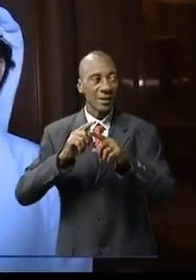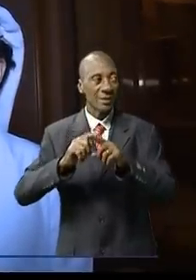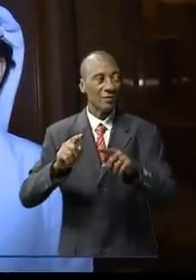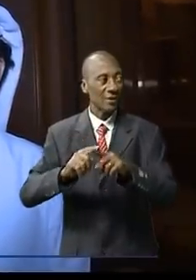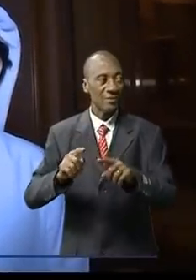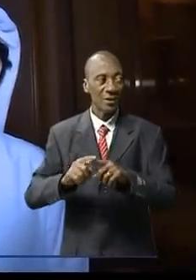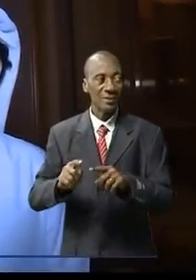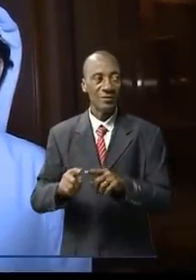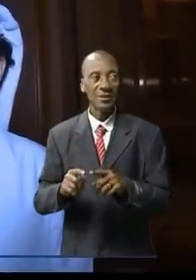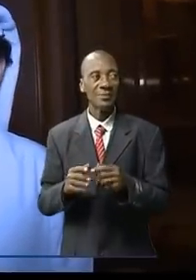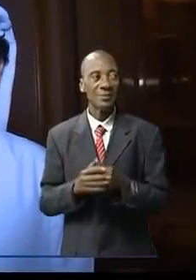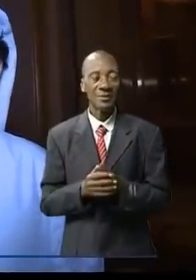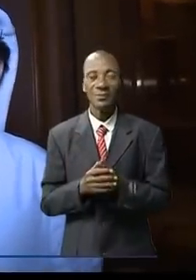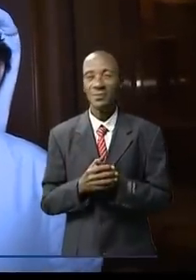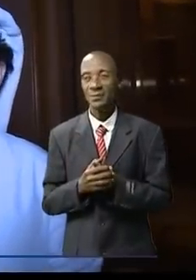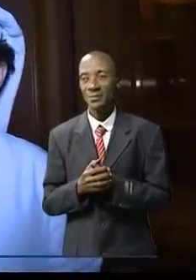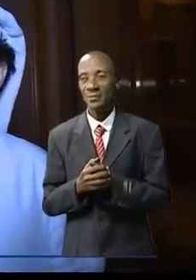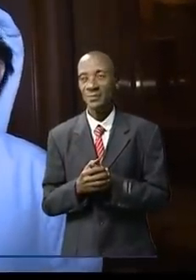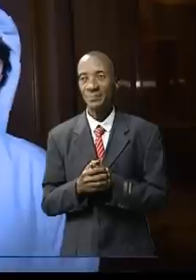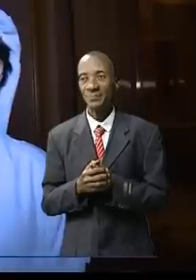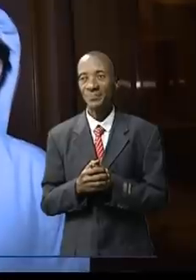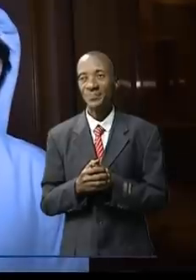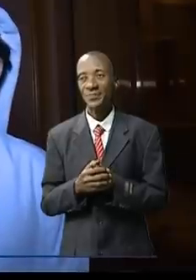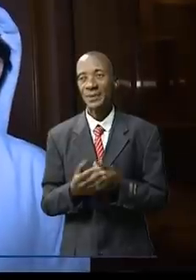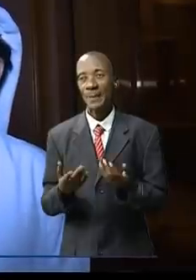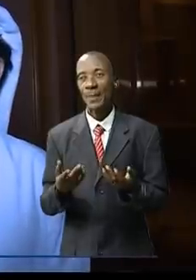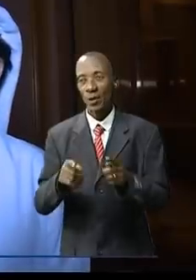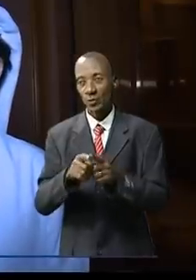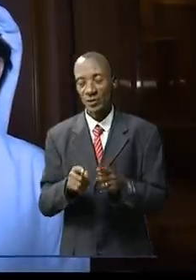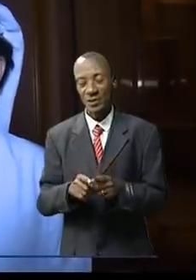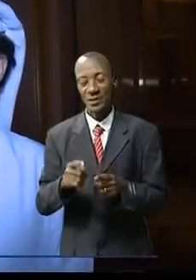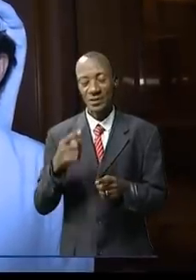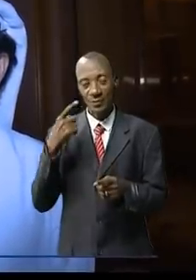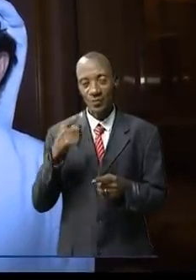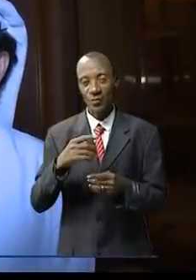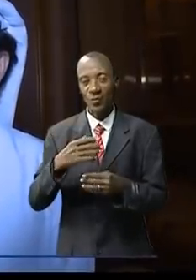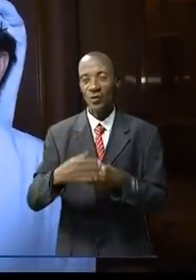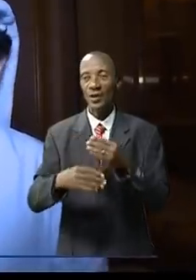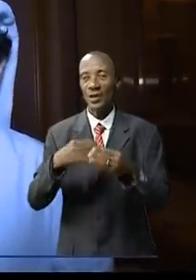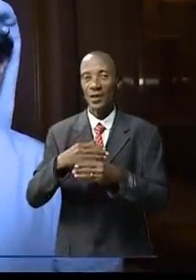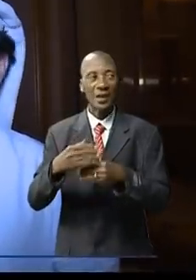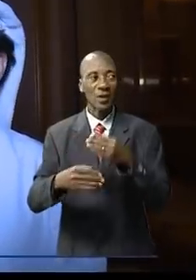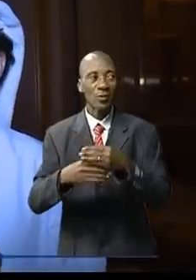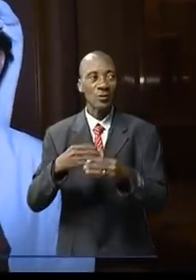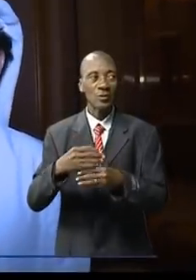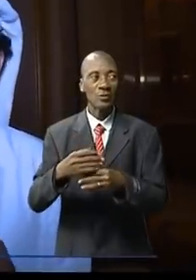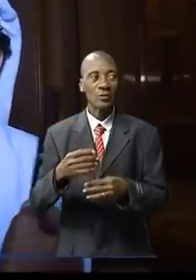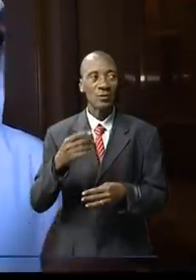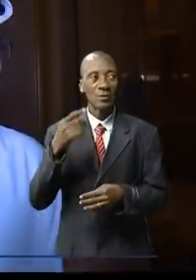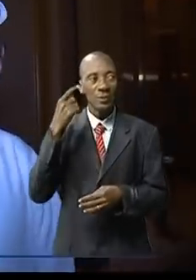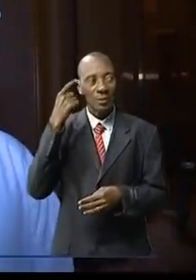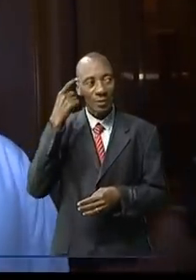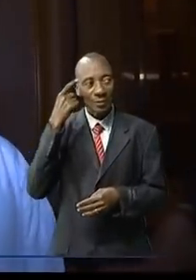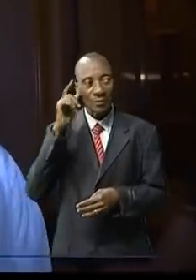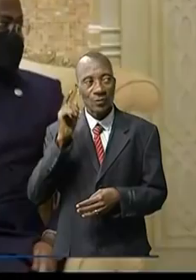va passer à la phase d'exécution pour les investissements dans le cadre d'énergie renouvelable en République